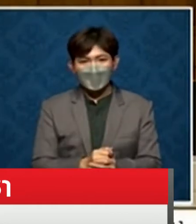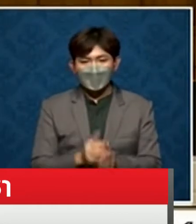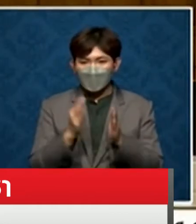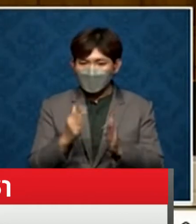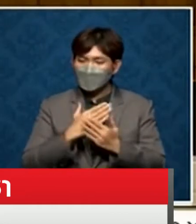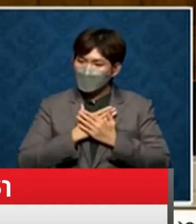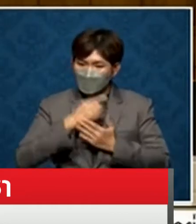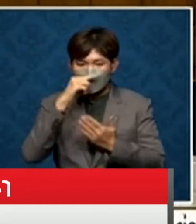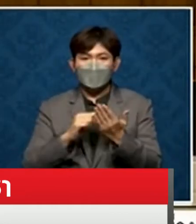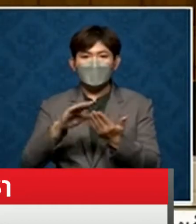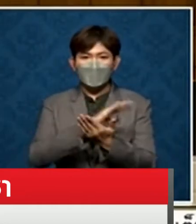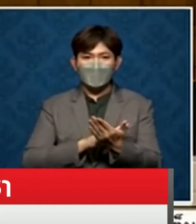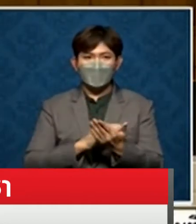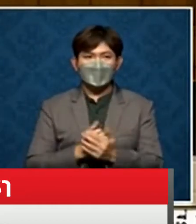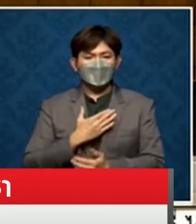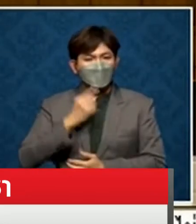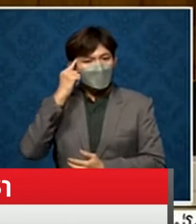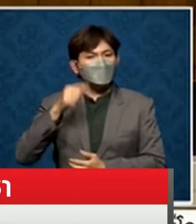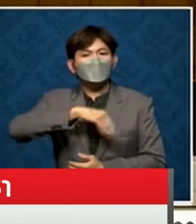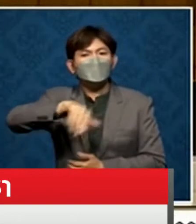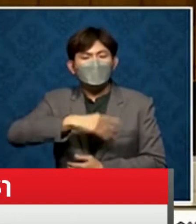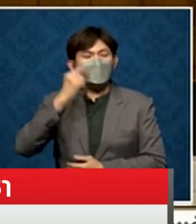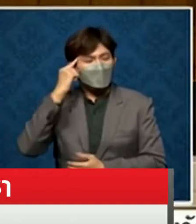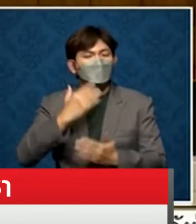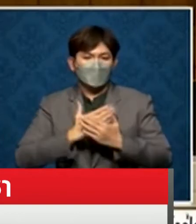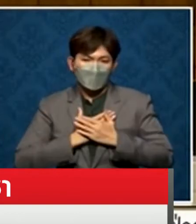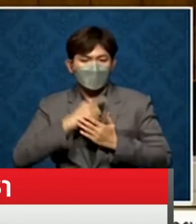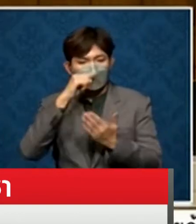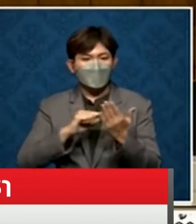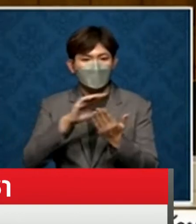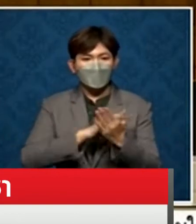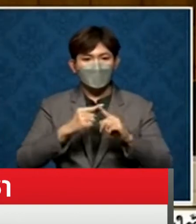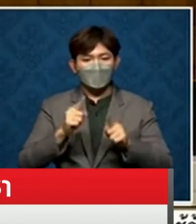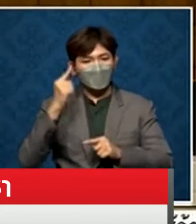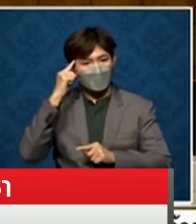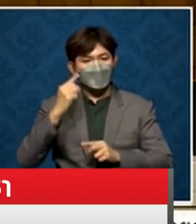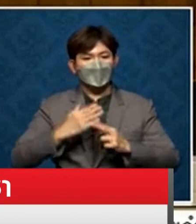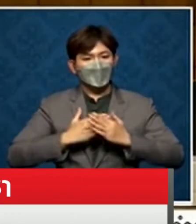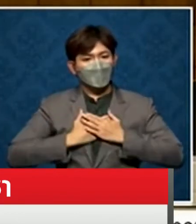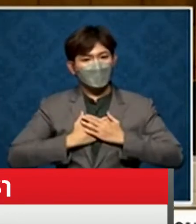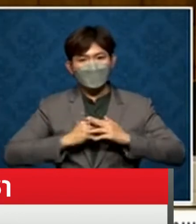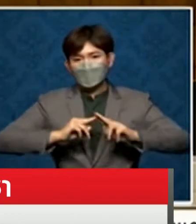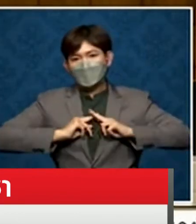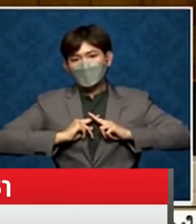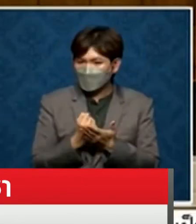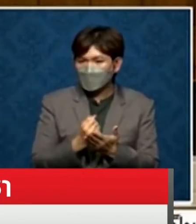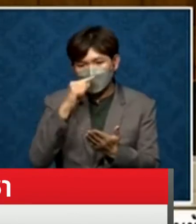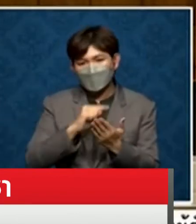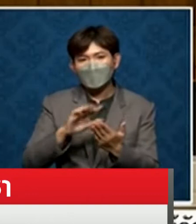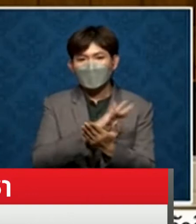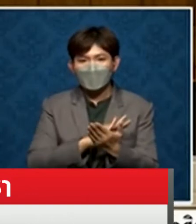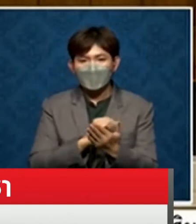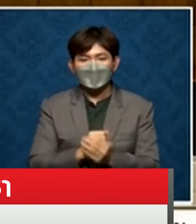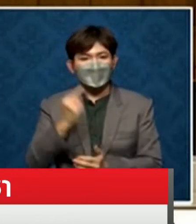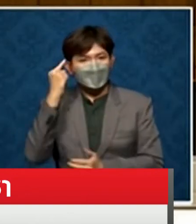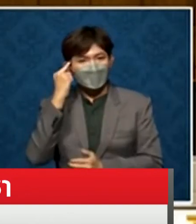รักประเทศชาติผมรู้ทุกคนละกันนะครับแต่ถ้าบางคนนั้นอาจจะรักตัวเองมากกว่าเลิกก็ที่จะครับถ้าคิด